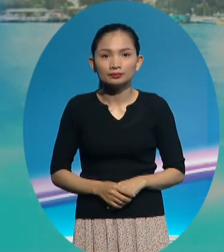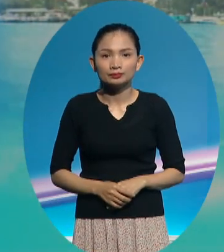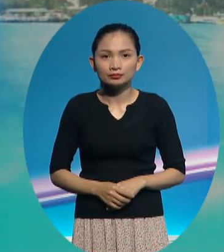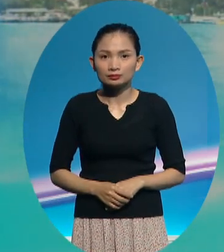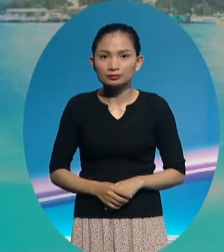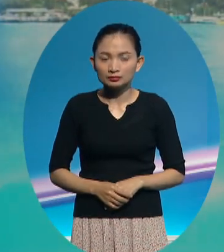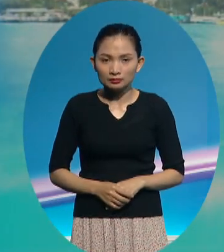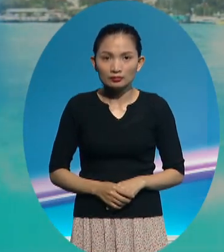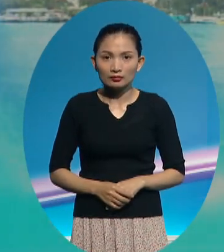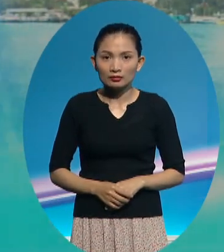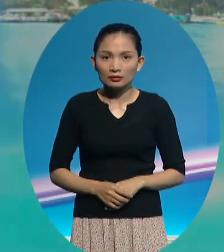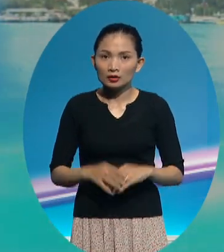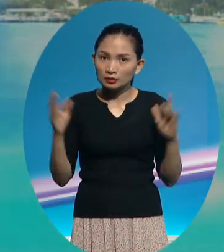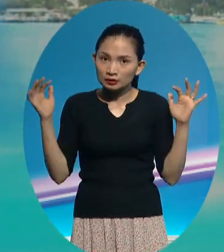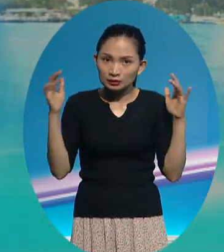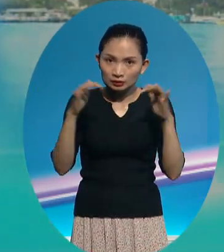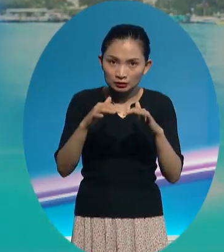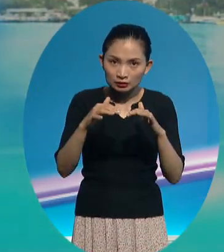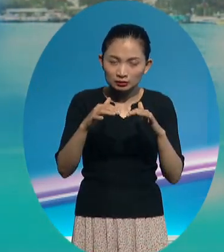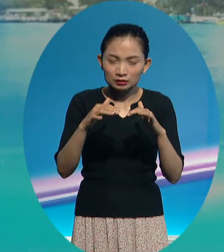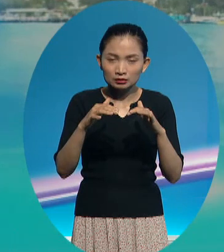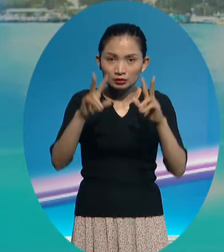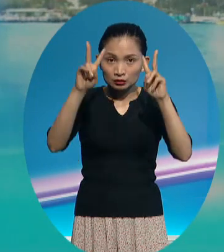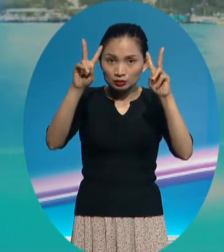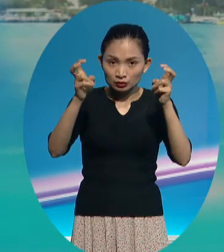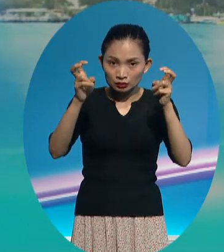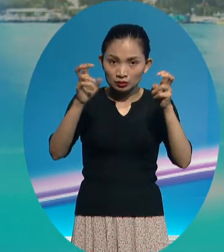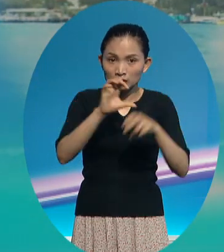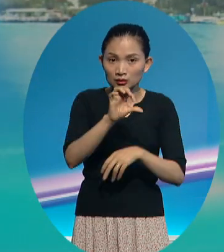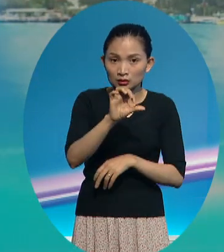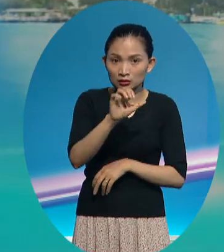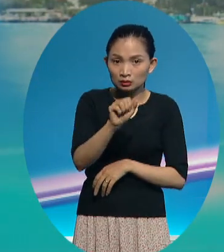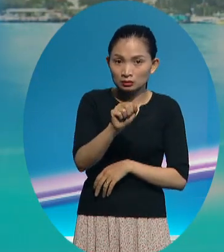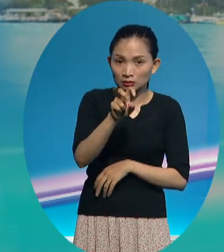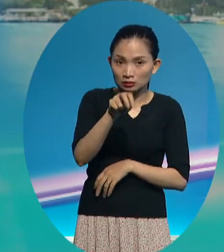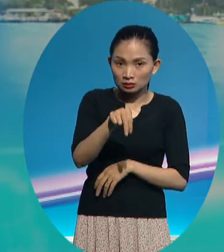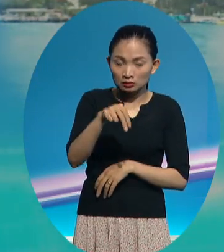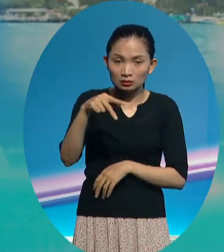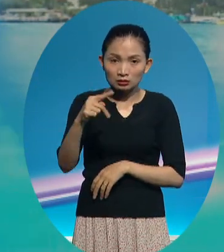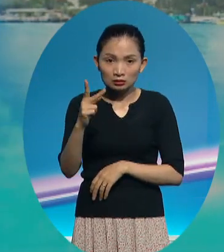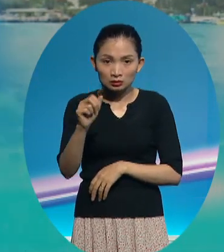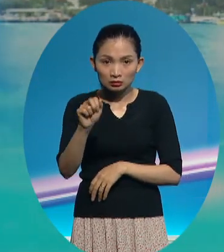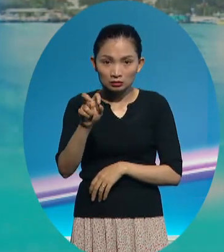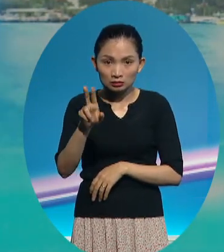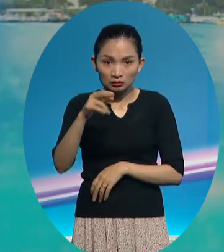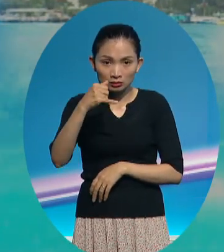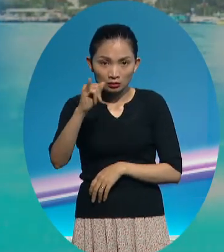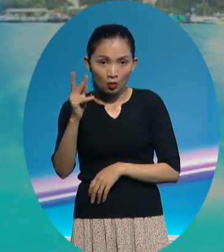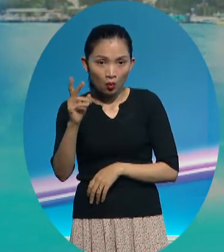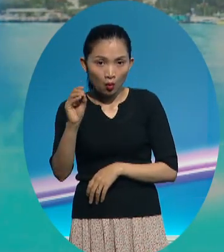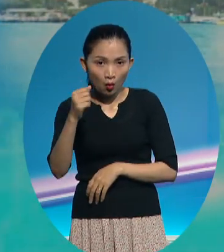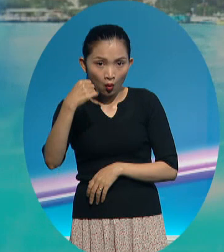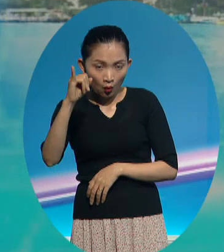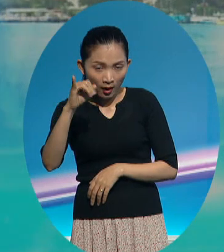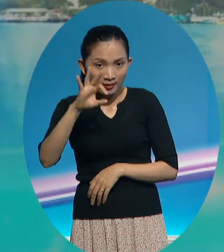Thưa quý vị, thực hiện kế hoạch tổ chức chuyên đề sân khấu hóa tác phẩm văn học trong dạy học môn ngữ văn của Phòng Giáo dục và Đào tạo quận 3, 13 trường trung học cơ